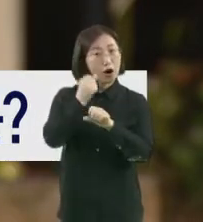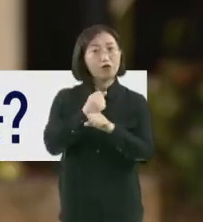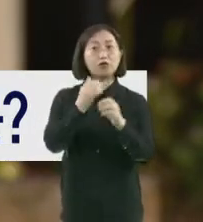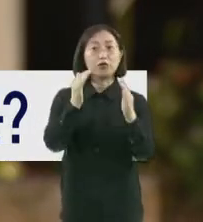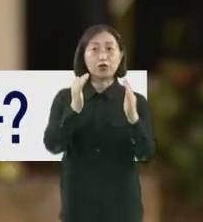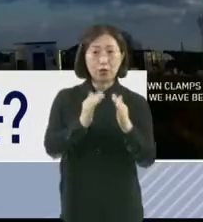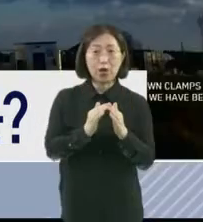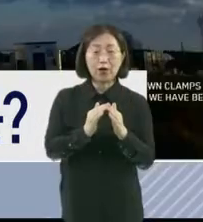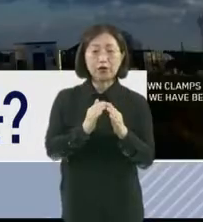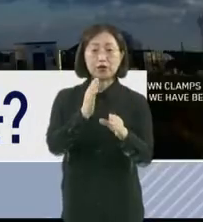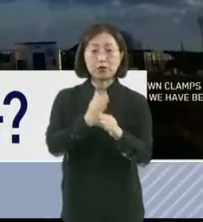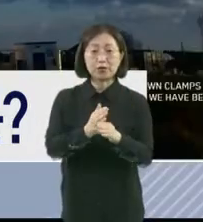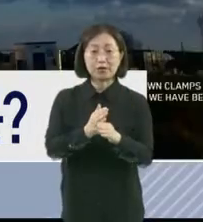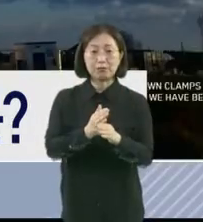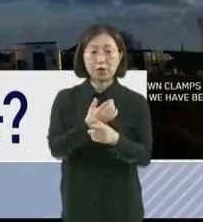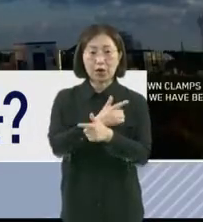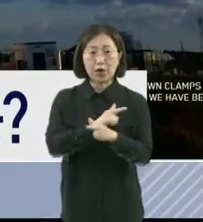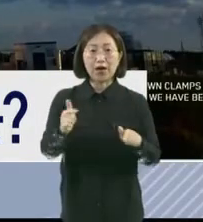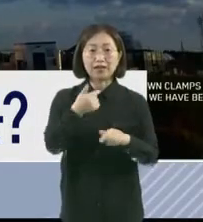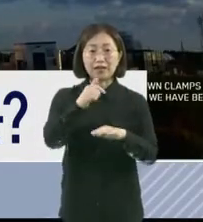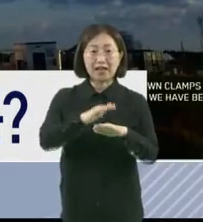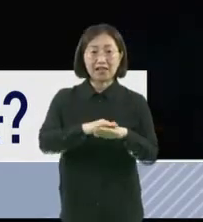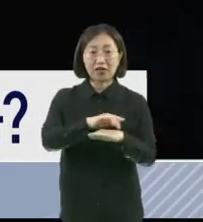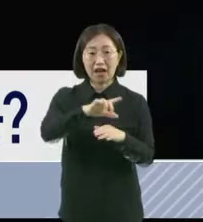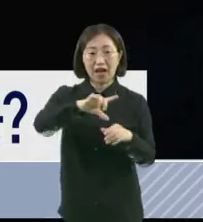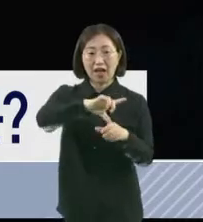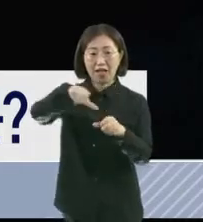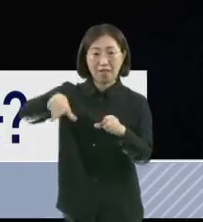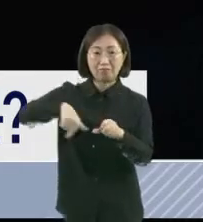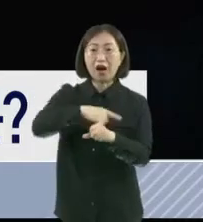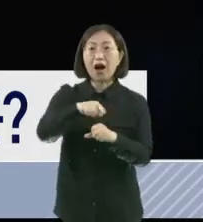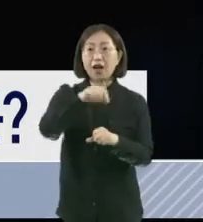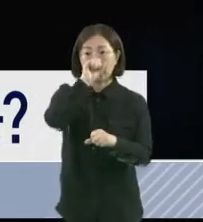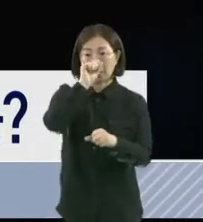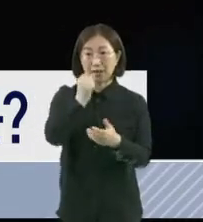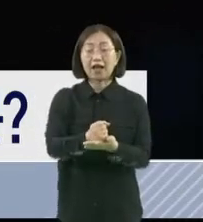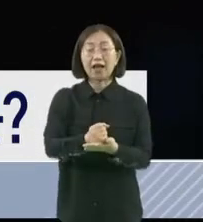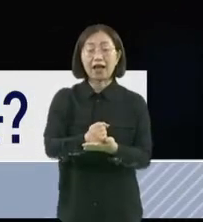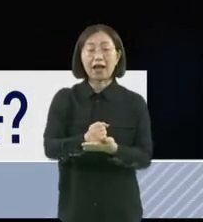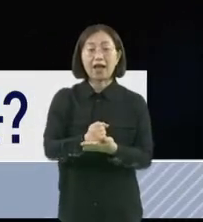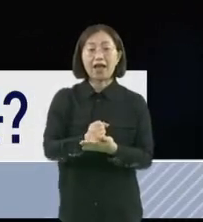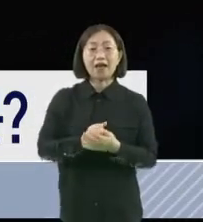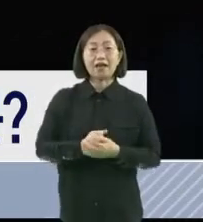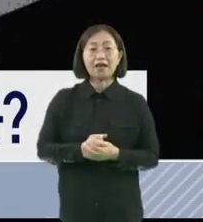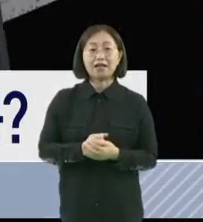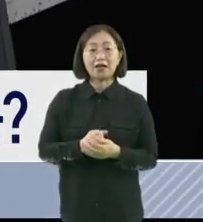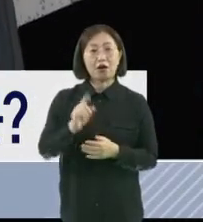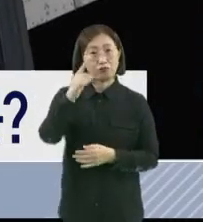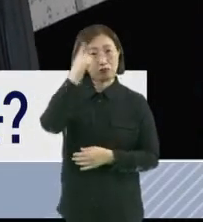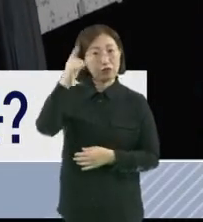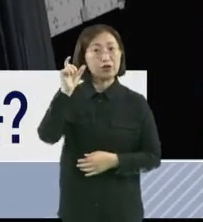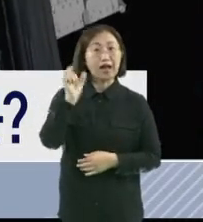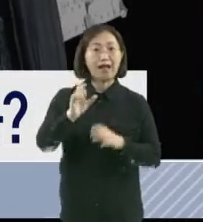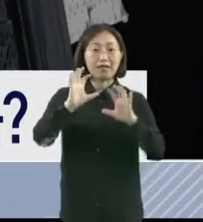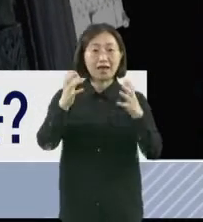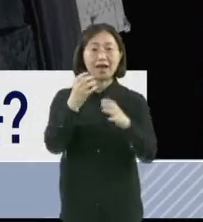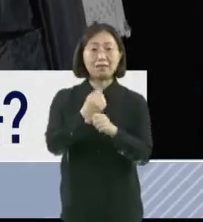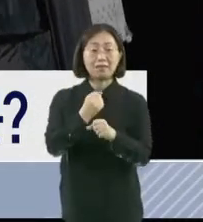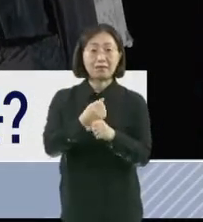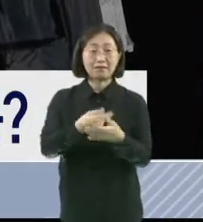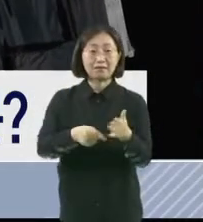대한 기반을 대전이 갖고 있습니다. 이 강점을 살려서 윤석열 대통령이 갖고 있는 우주 강국으로 가기 위한